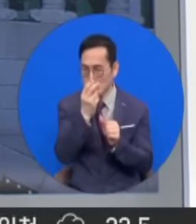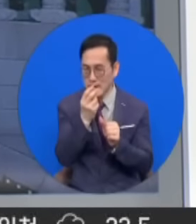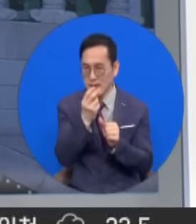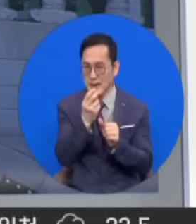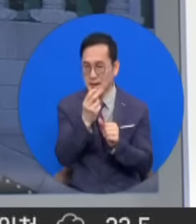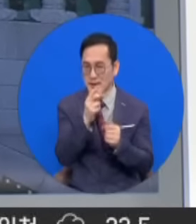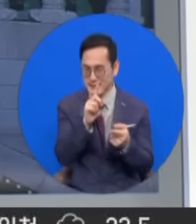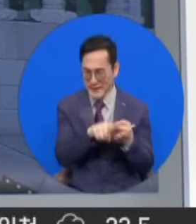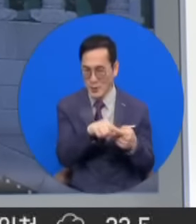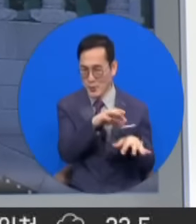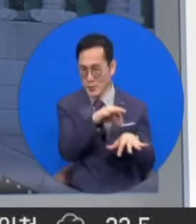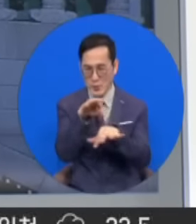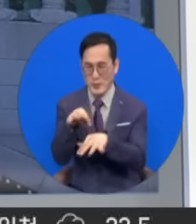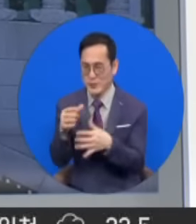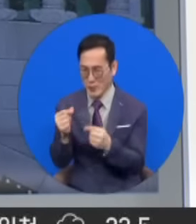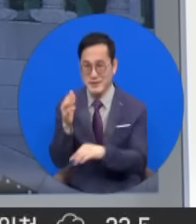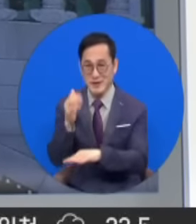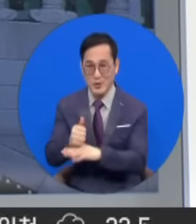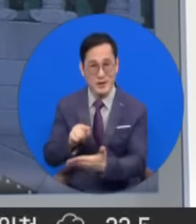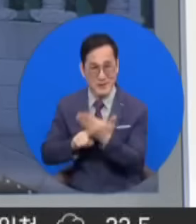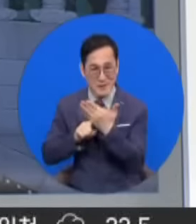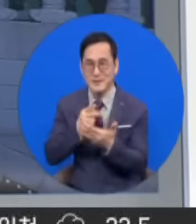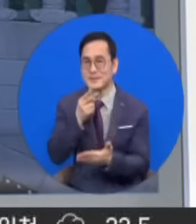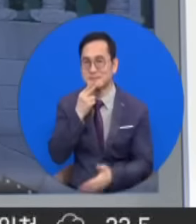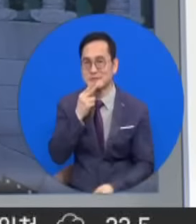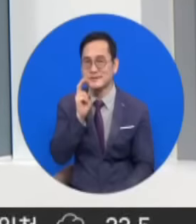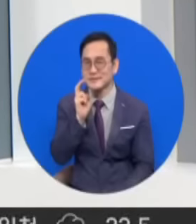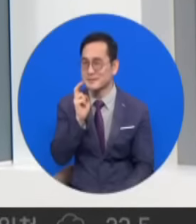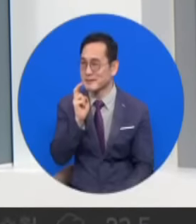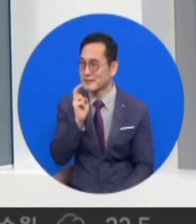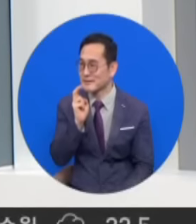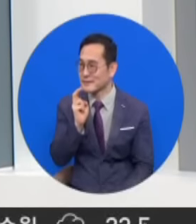결과가 나오지는 않겠죠. 네. 제 생각에는